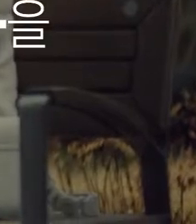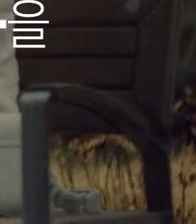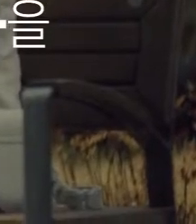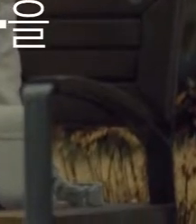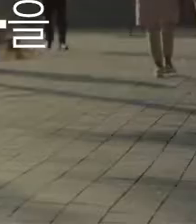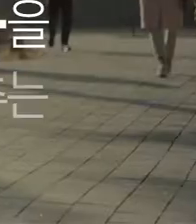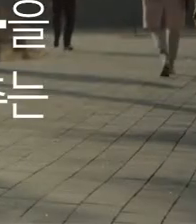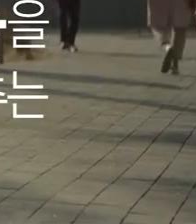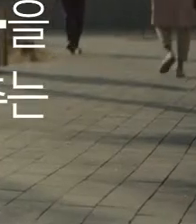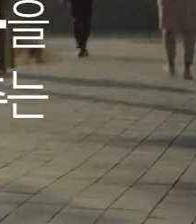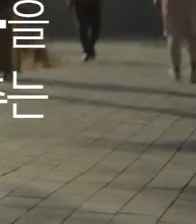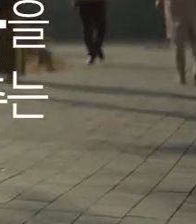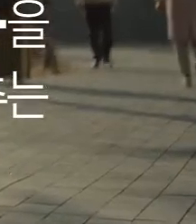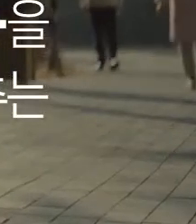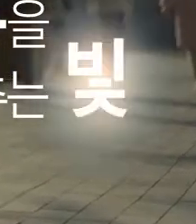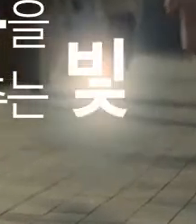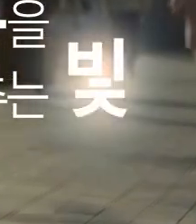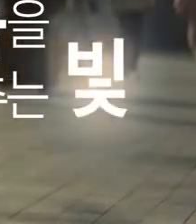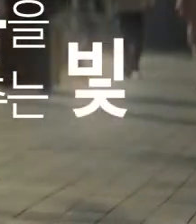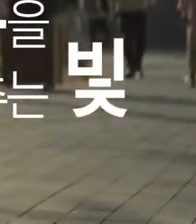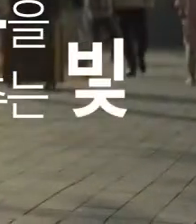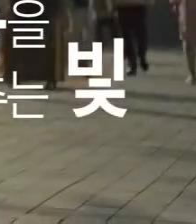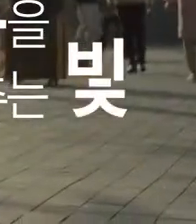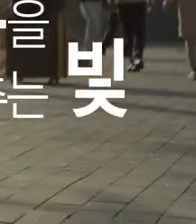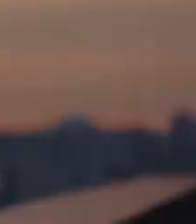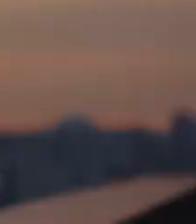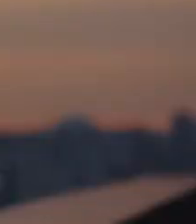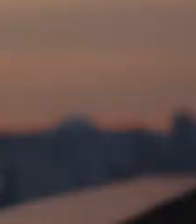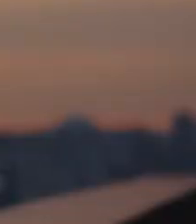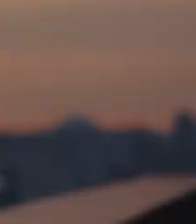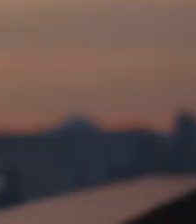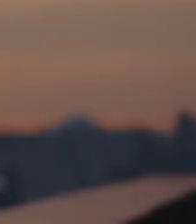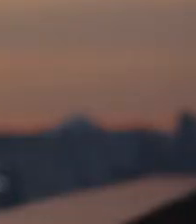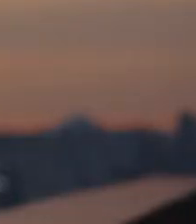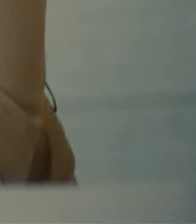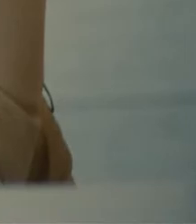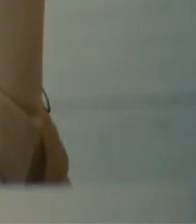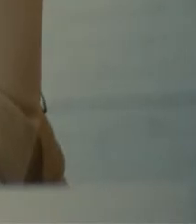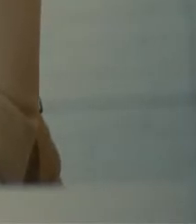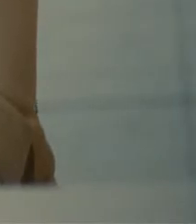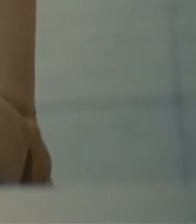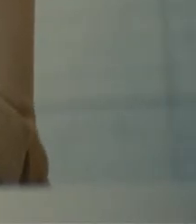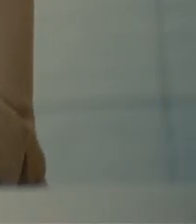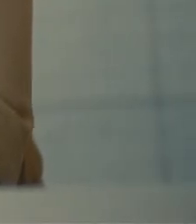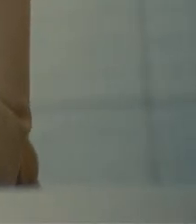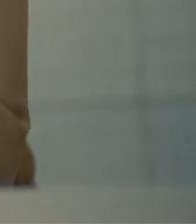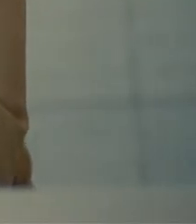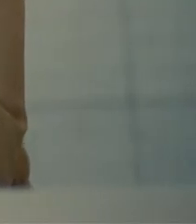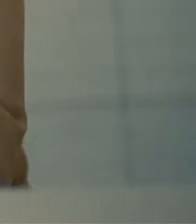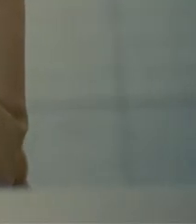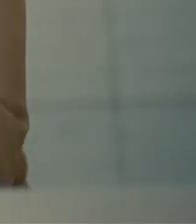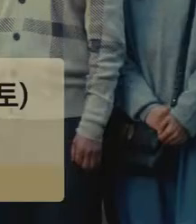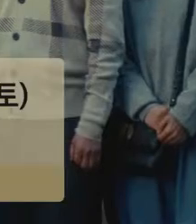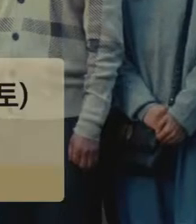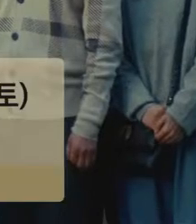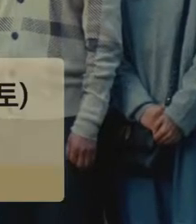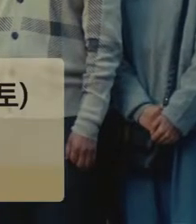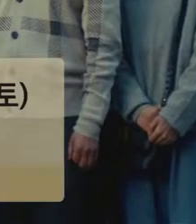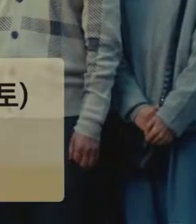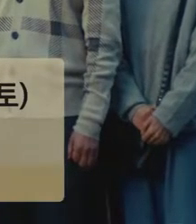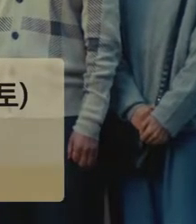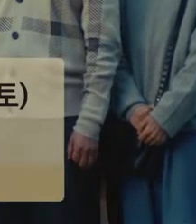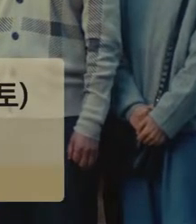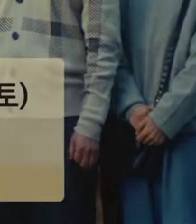노후의 행복을 온화하게 비추는 빛, 우리의 손끝에서 시작됩니다. 잊지